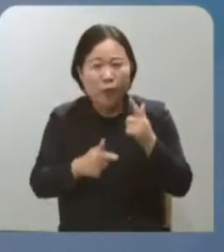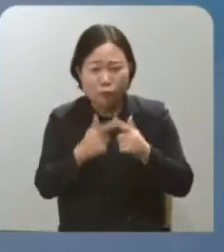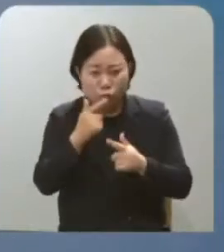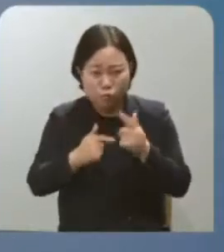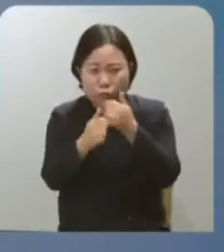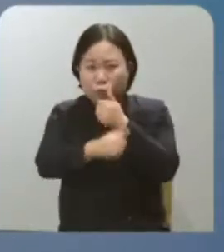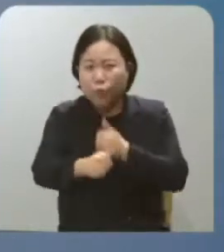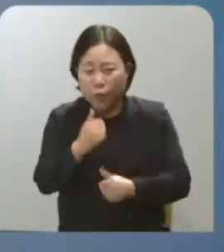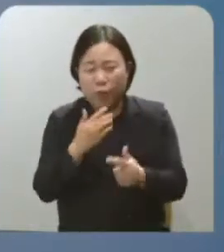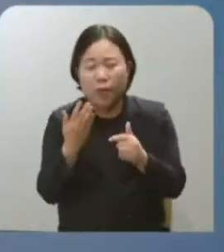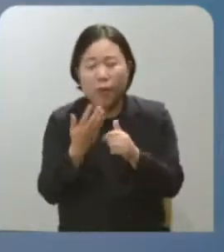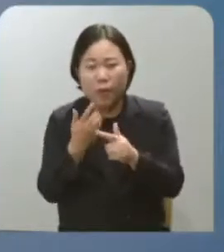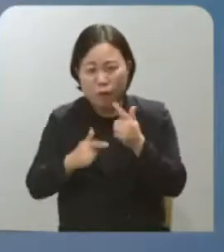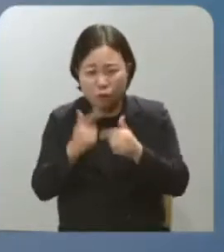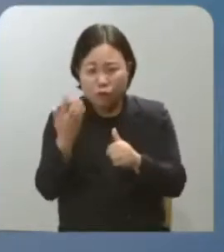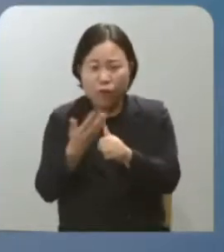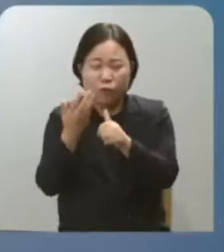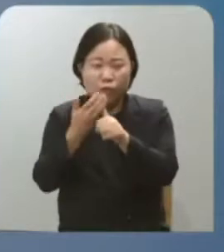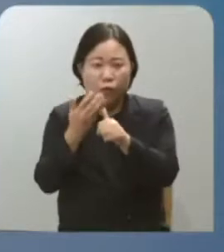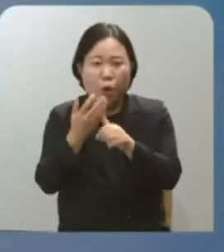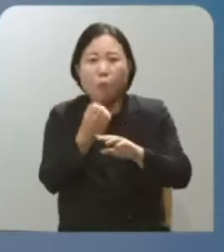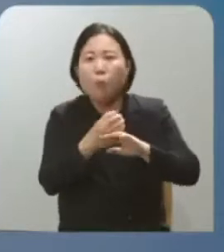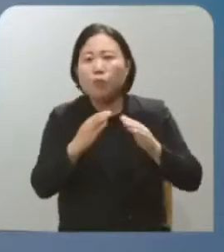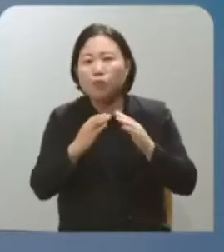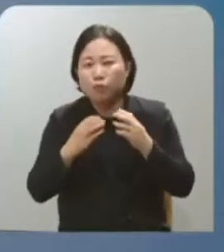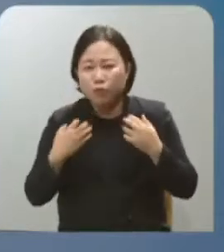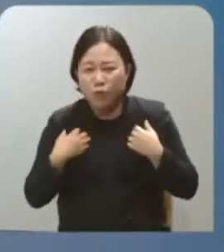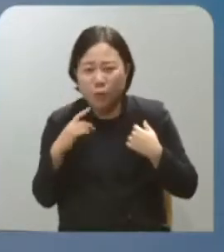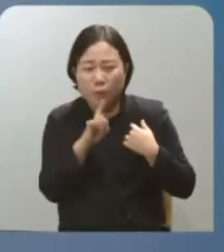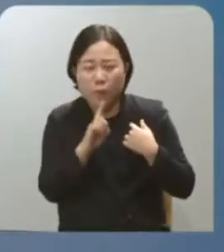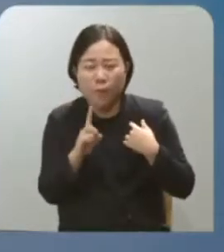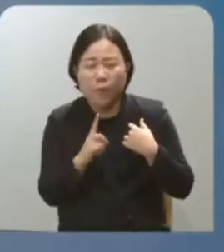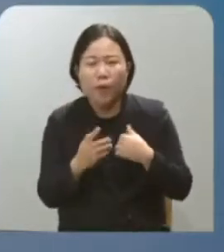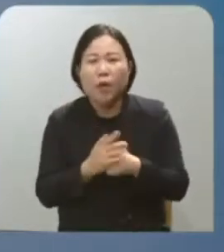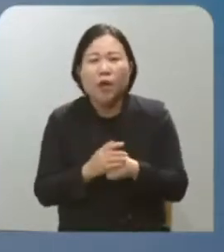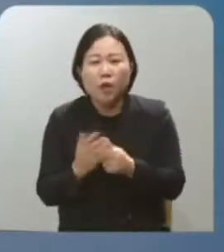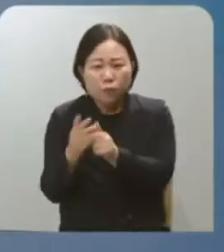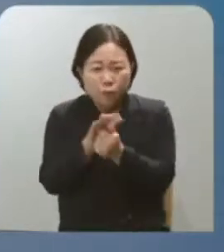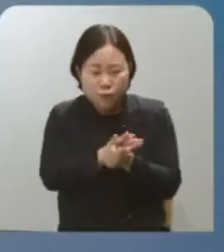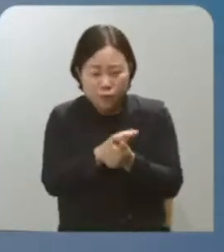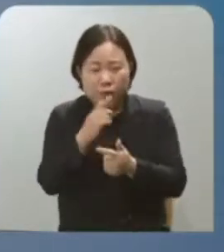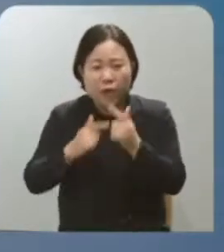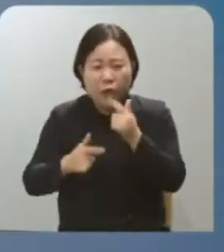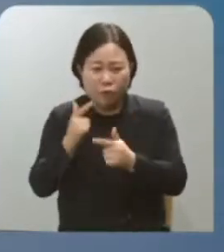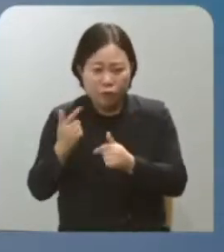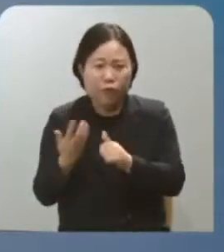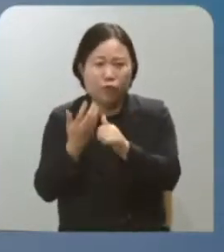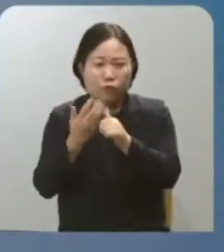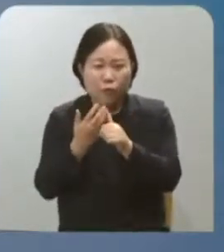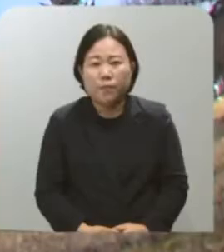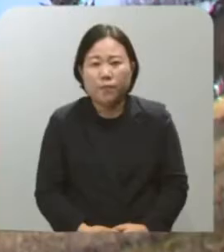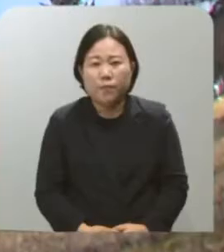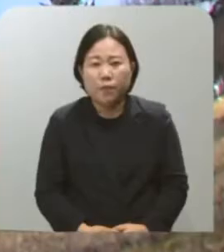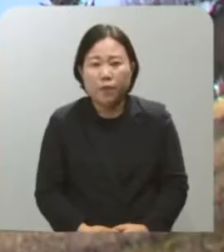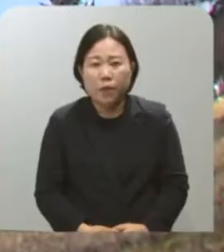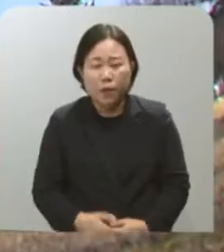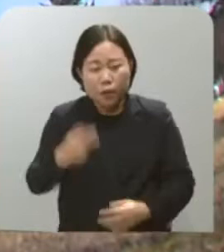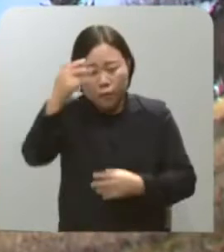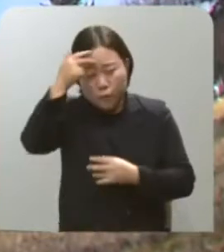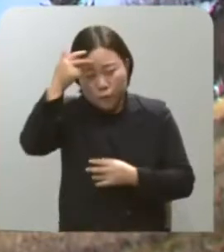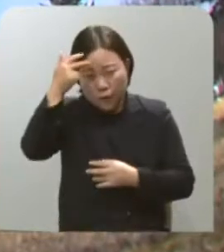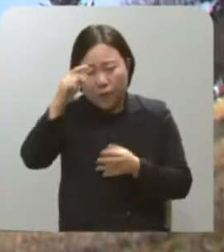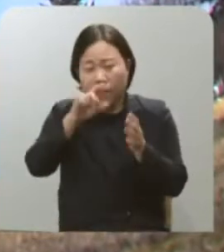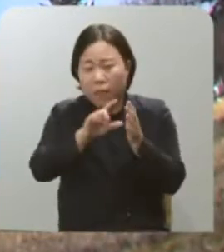정이품송 후계 목을 활용해 친환경 수목장을 조성하는 방안 에 추진하고 있습니다 재미 정 기자의 보도입니다 조선